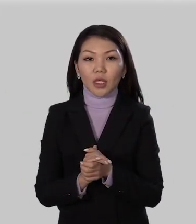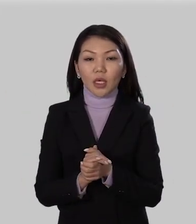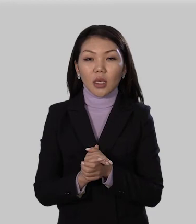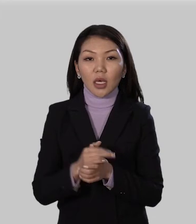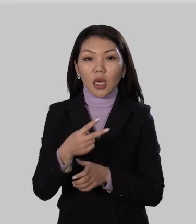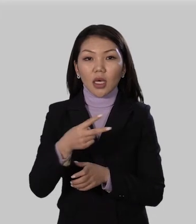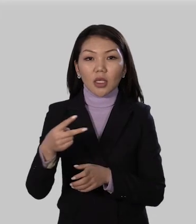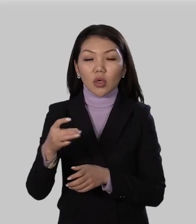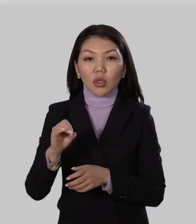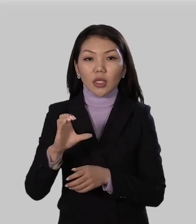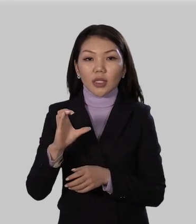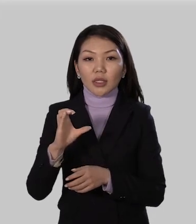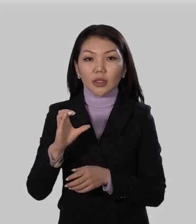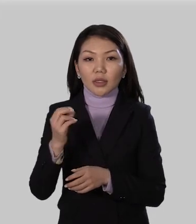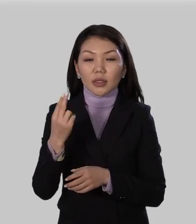Глагол